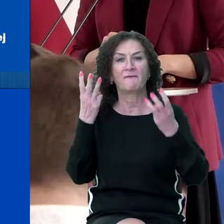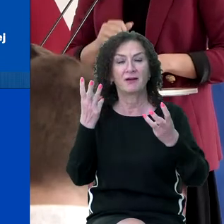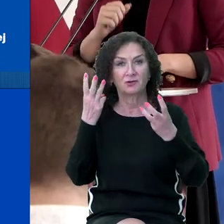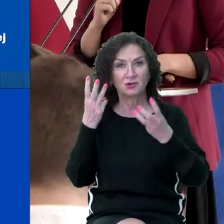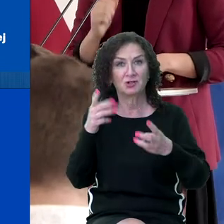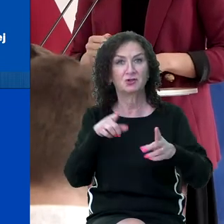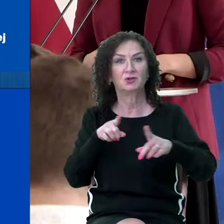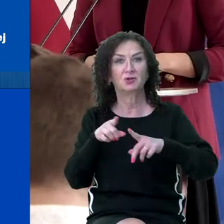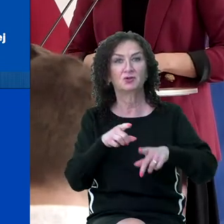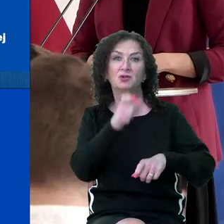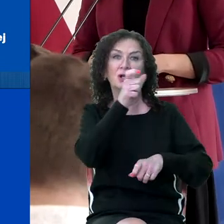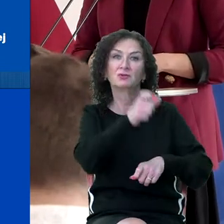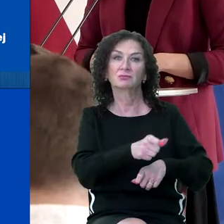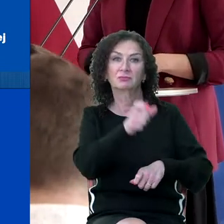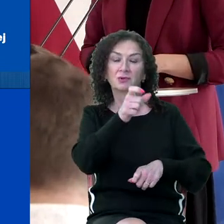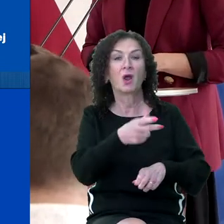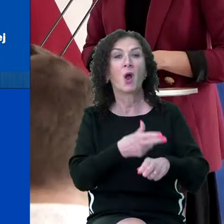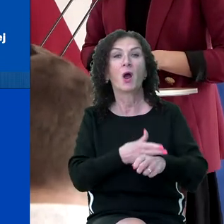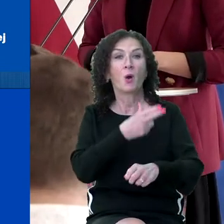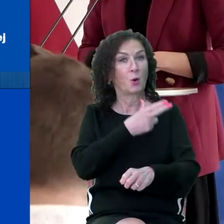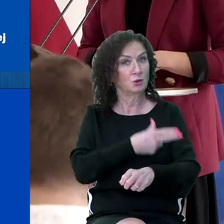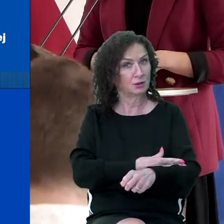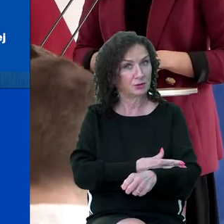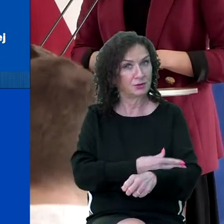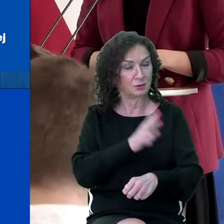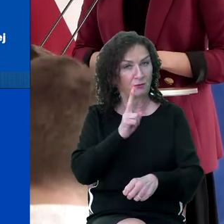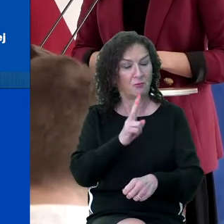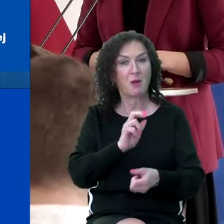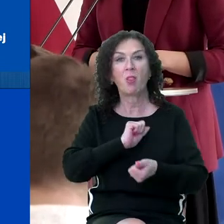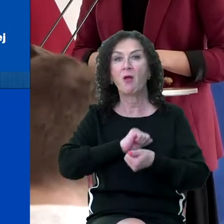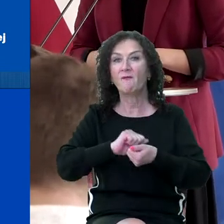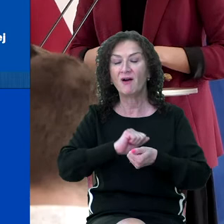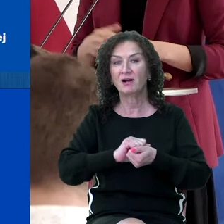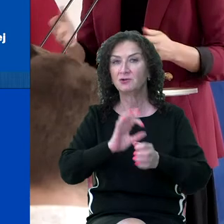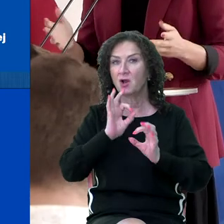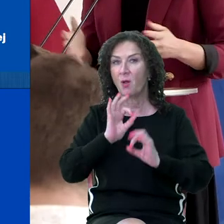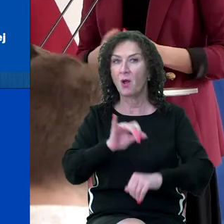właśnie i będą walczyć o dobre imię Rzeczypospolitej